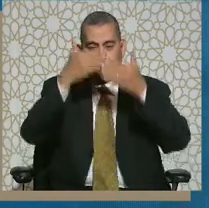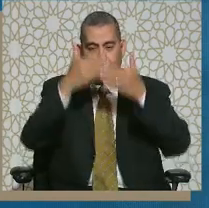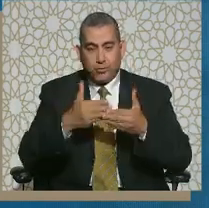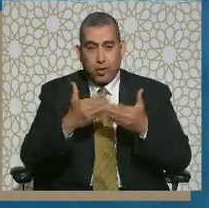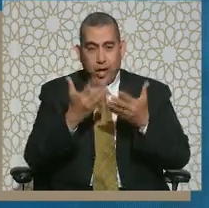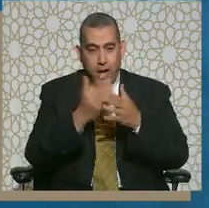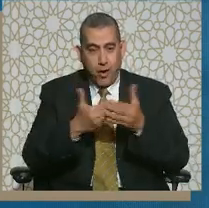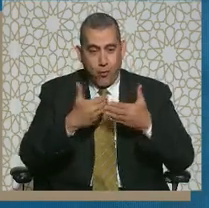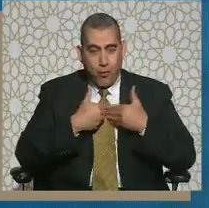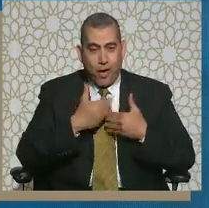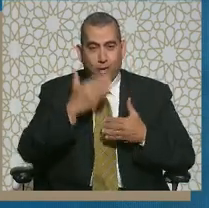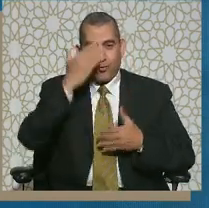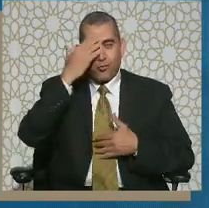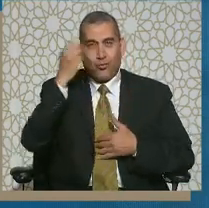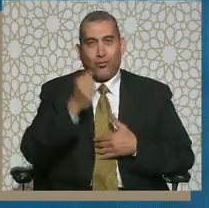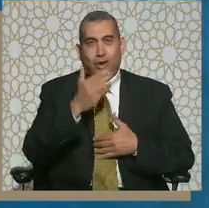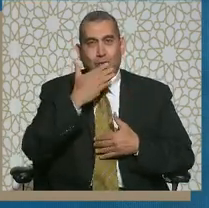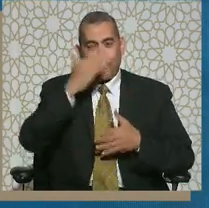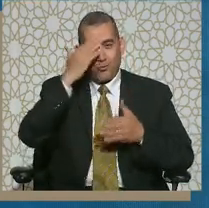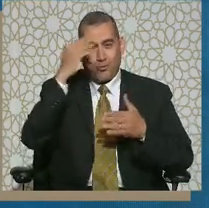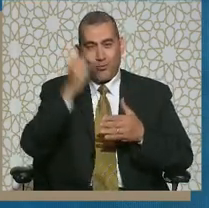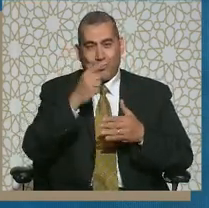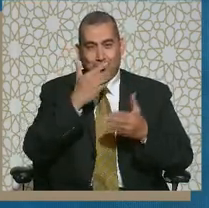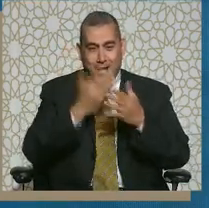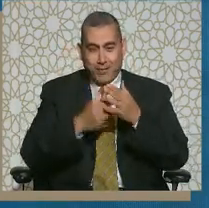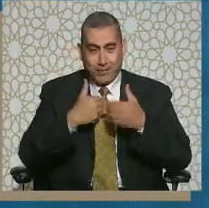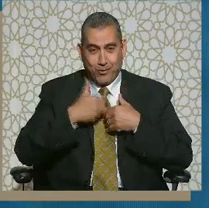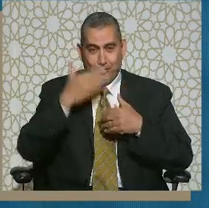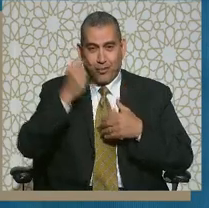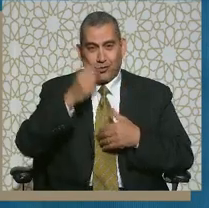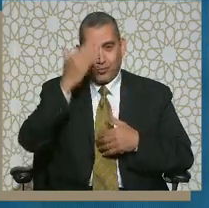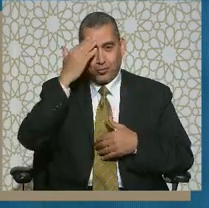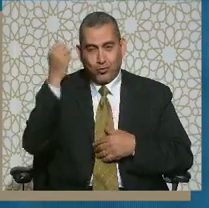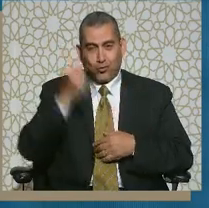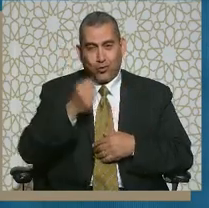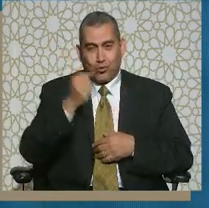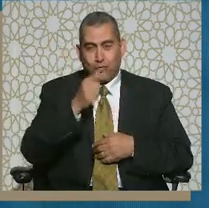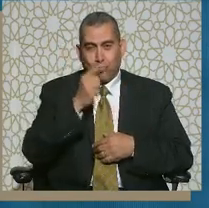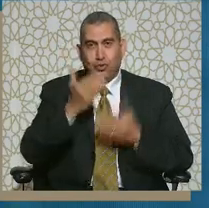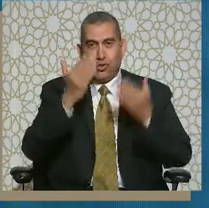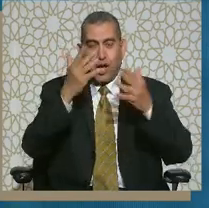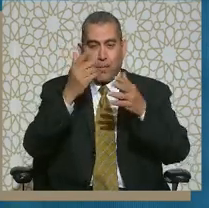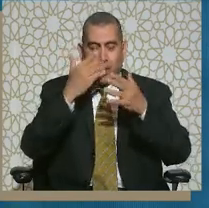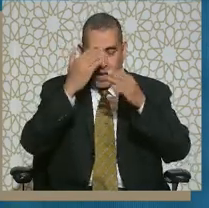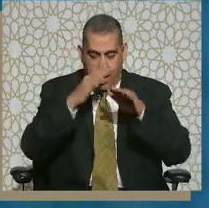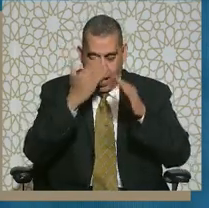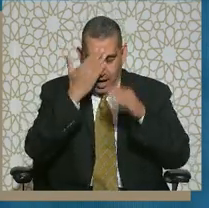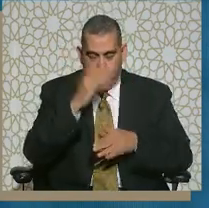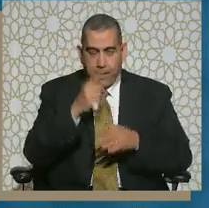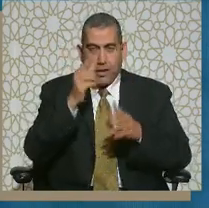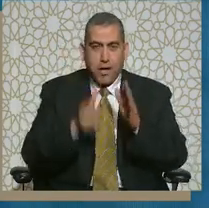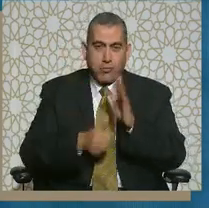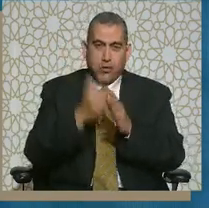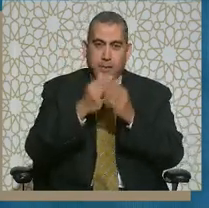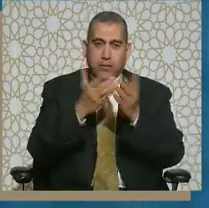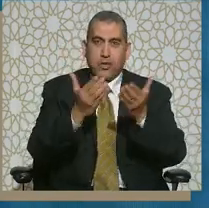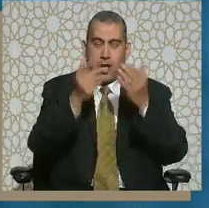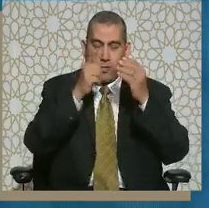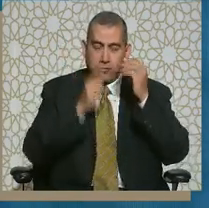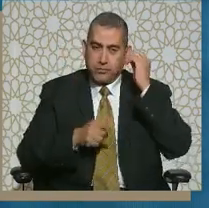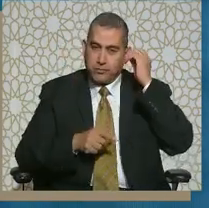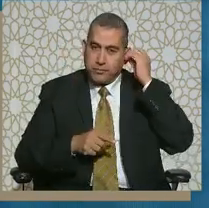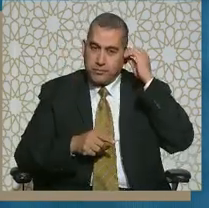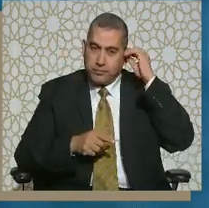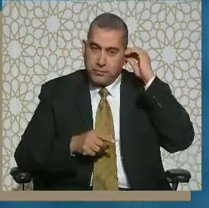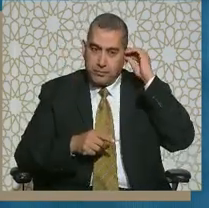لاولادي انا بحب اللي يدعي لاولادي يدعك ويباركلك فيهم وجعلهم من عباد الله الصالحين يا ربرب يا رب العالمين يا رب